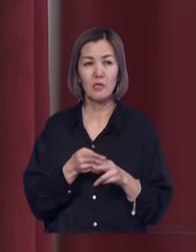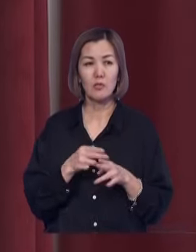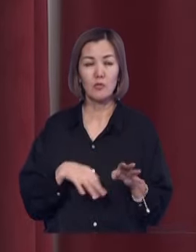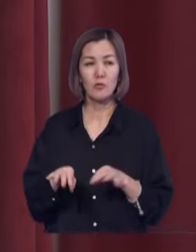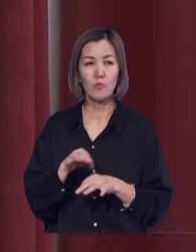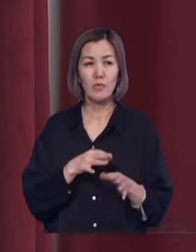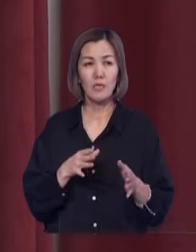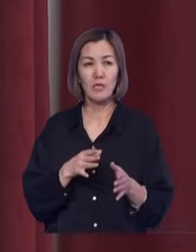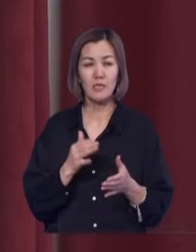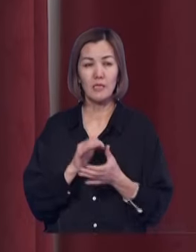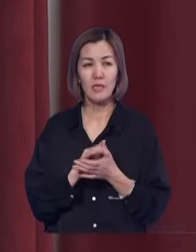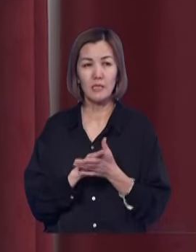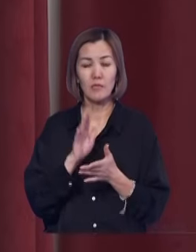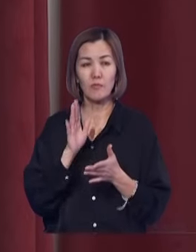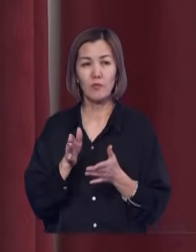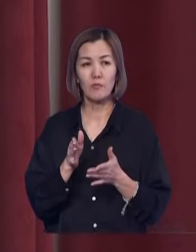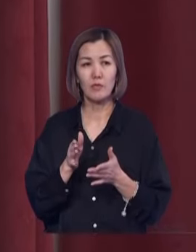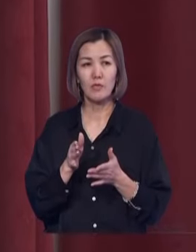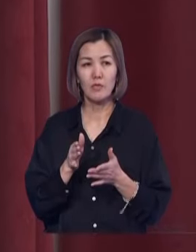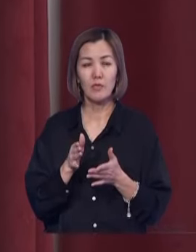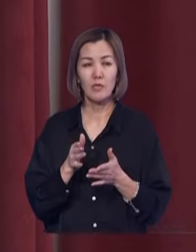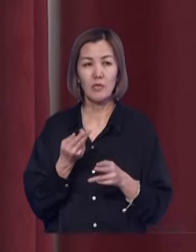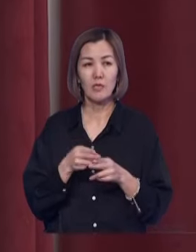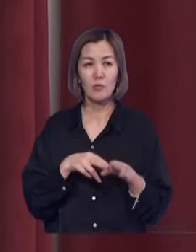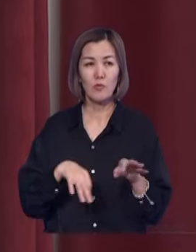жобалармен таныстырып өтейін және де сол жобаларды